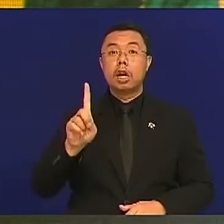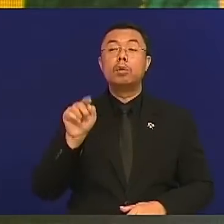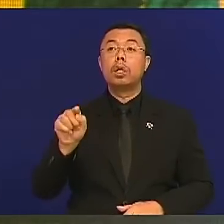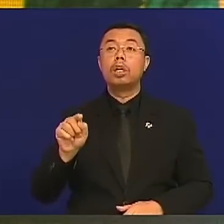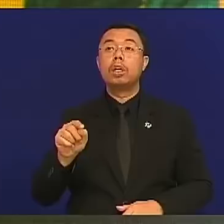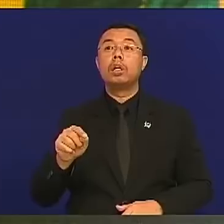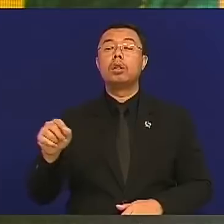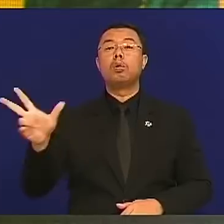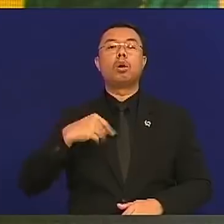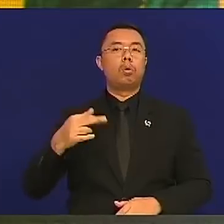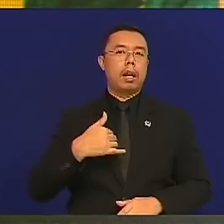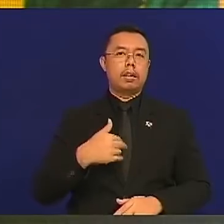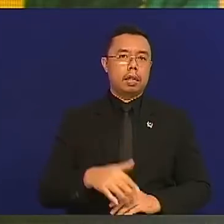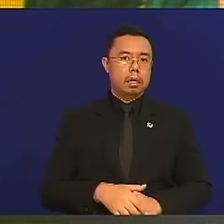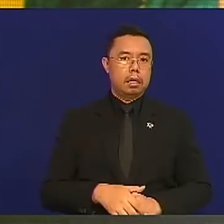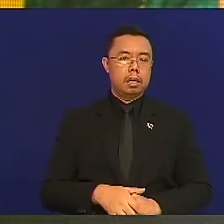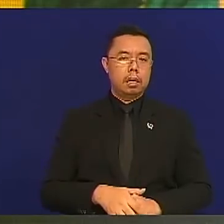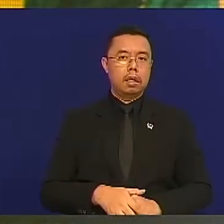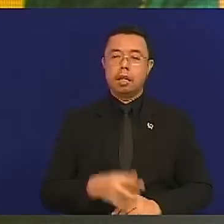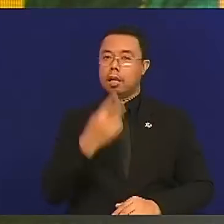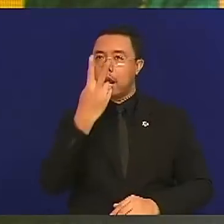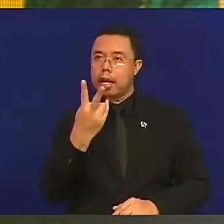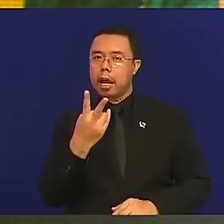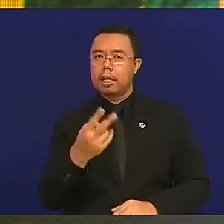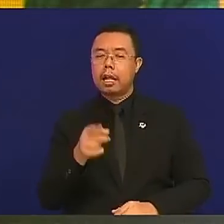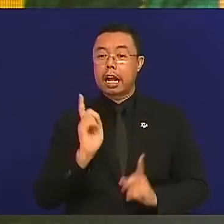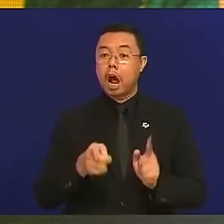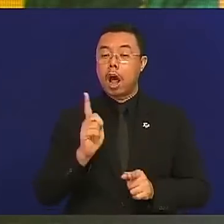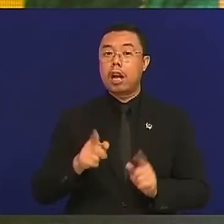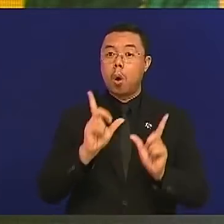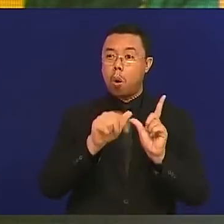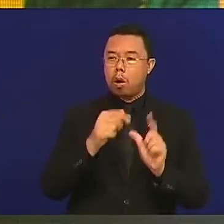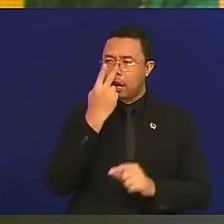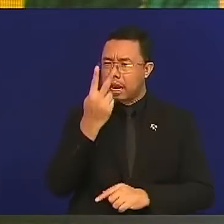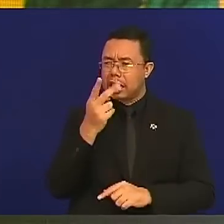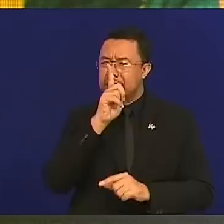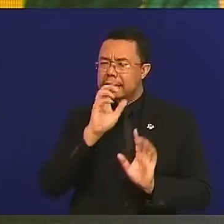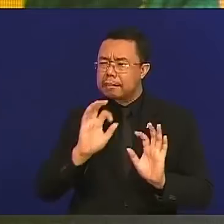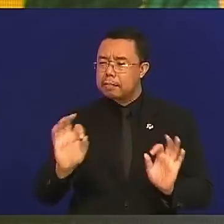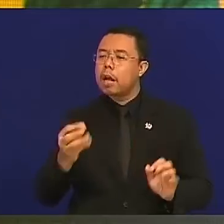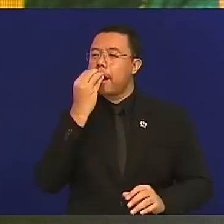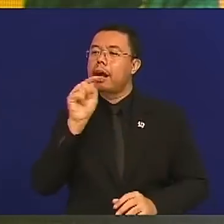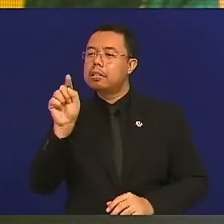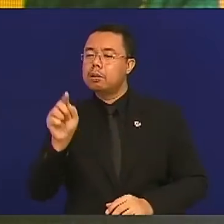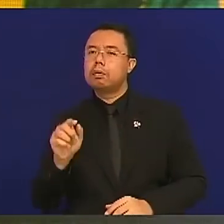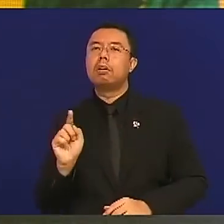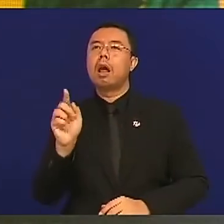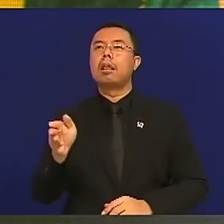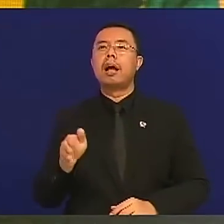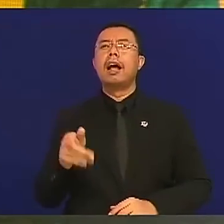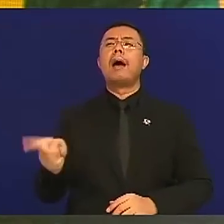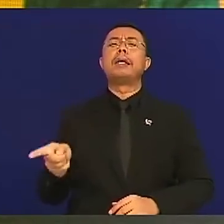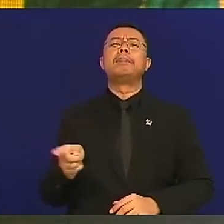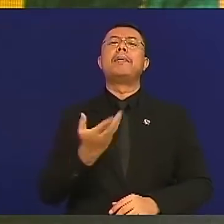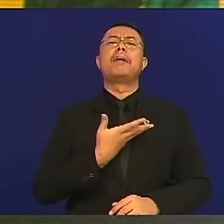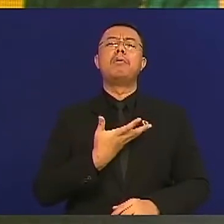itu ketularan saya itu. Dia lihat kalau ada warung kok sepi ya pap, kita makan di situ yuk. Kalau kenapa